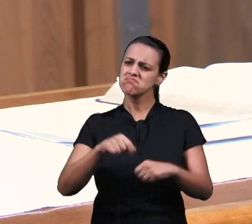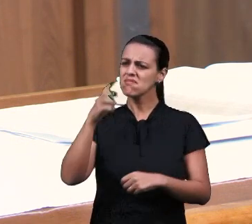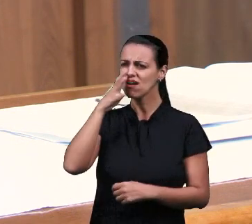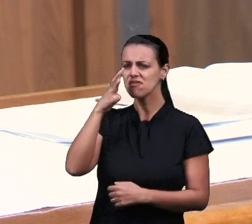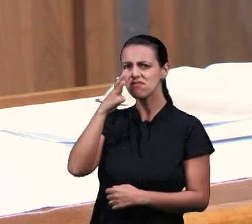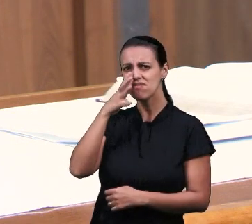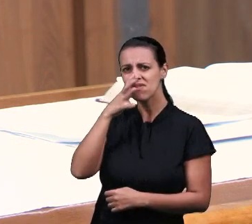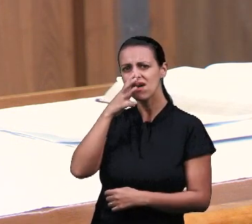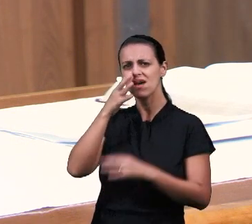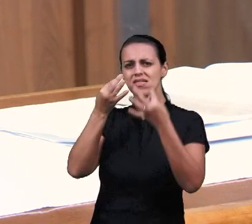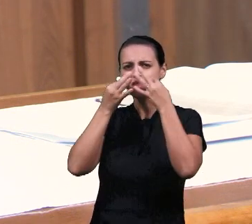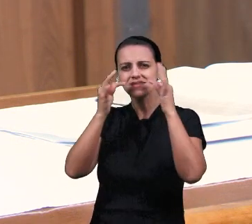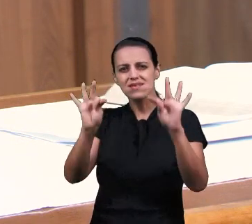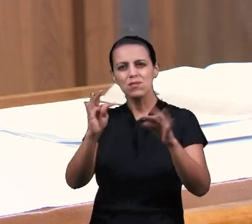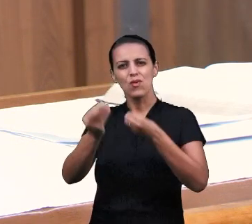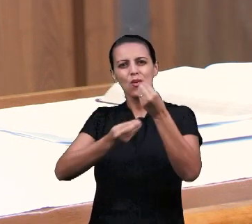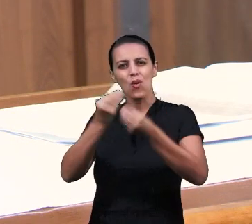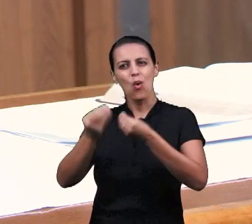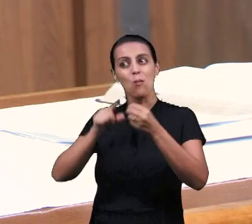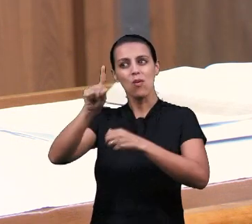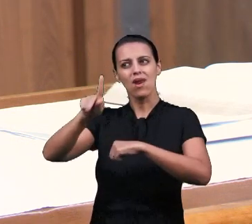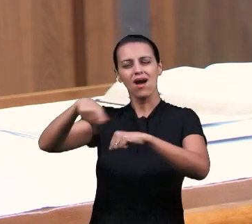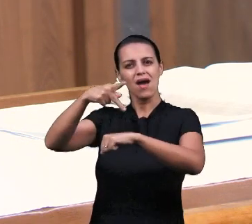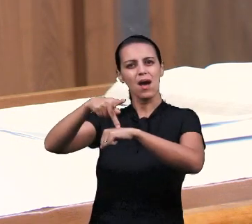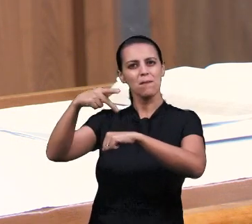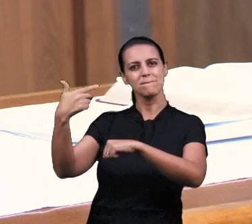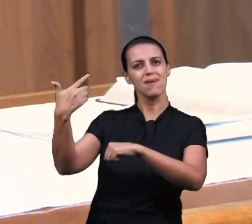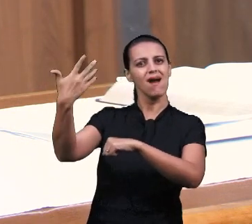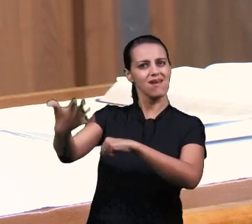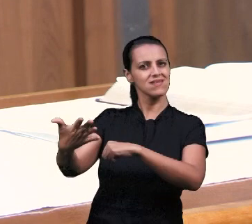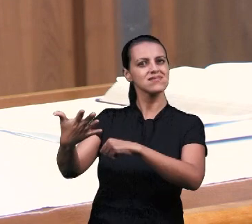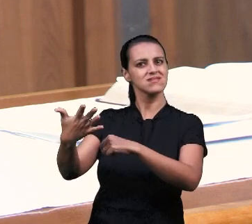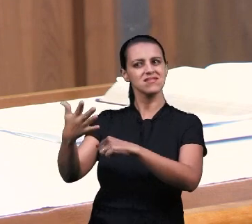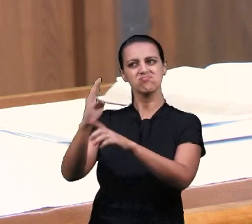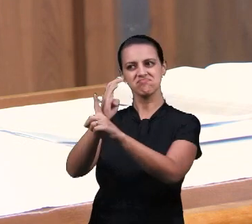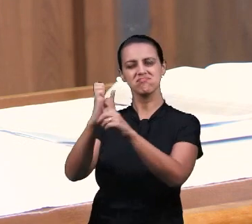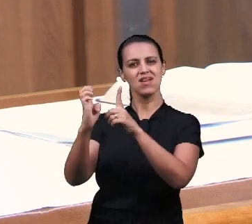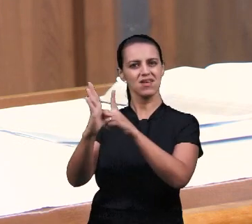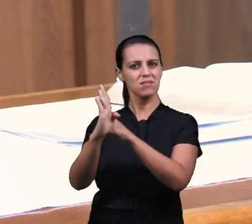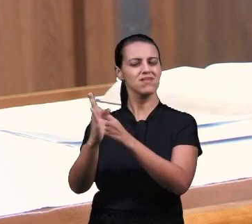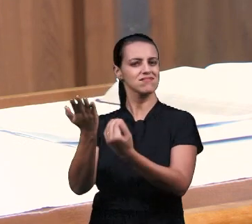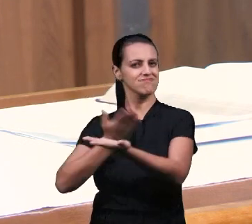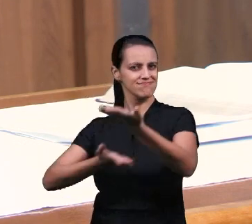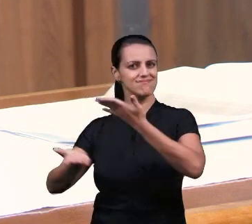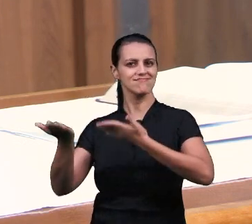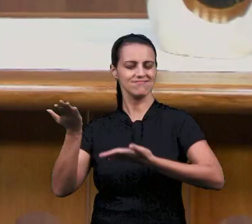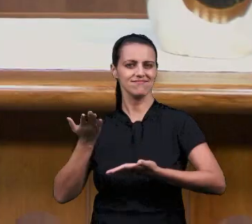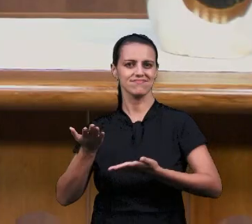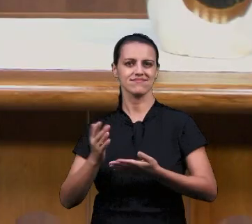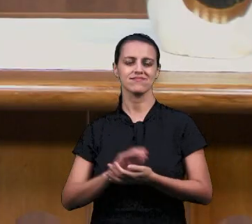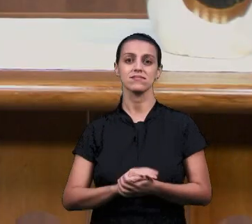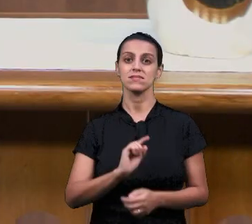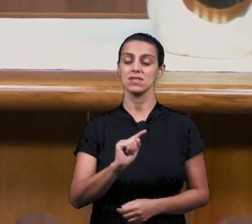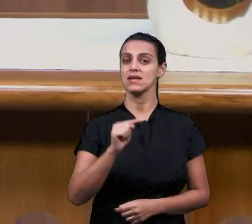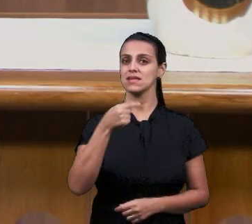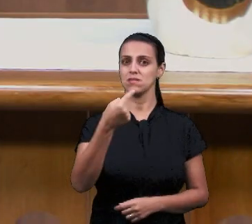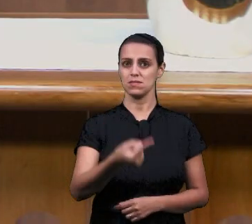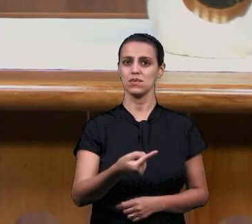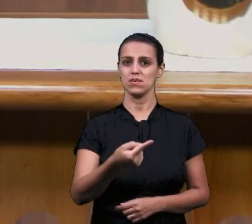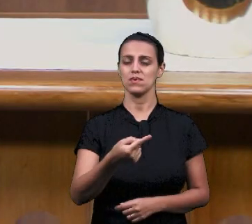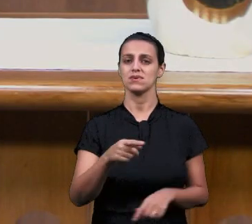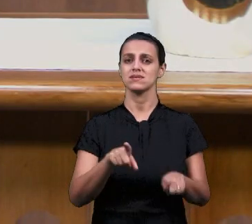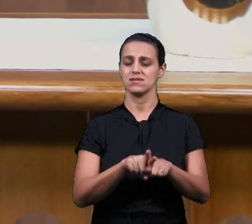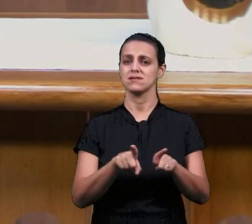biblique elle est transmise et reçue par nos frères et sœurs de nos églises à l'étranger. Ensuite, nous allons